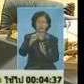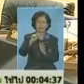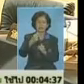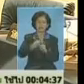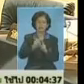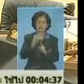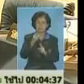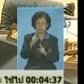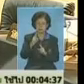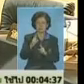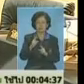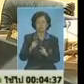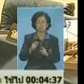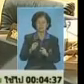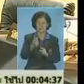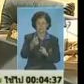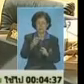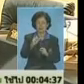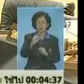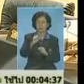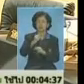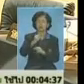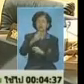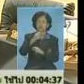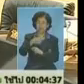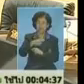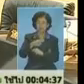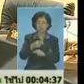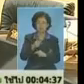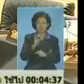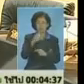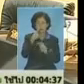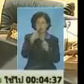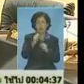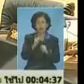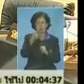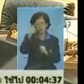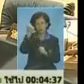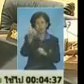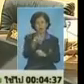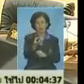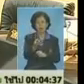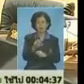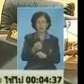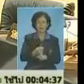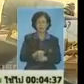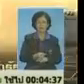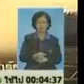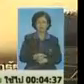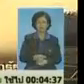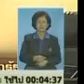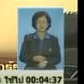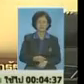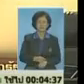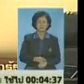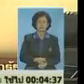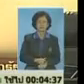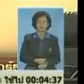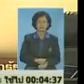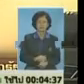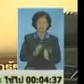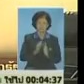พอนุมัติตรงนี้แหละต้องตอบสังคมไปจะมาถามผมว่าเพราะอะไรผมตอบคำถามแรกตรงนี้ครับประชาชนเข้าใจแล้ว